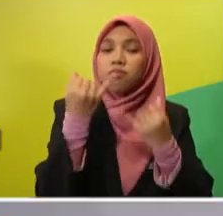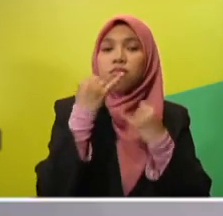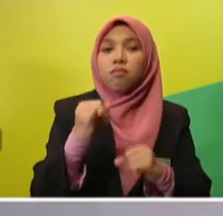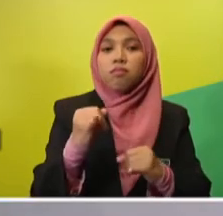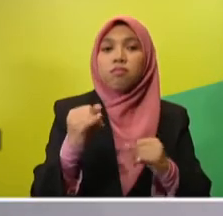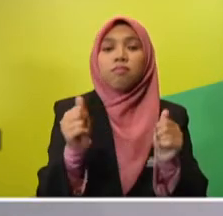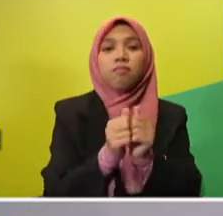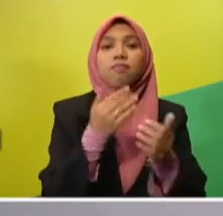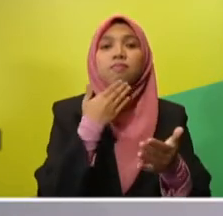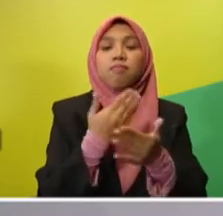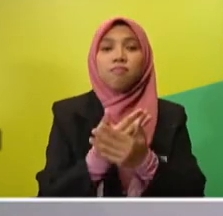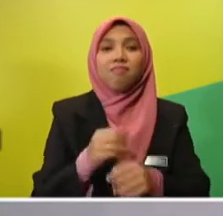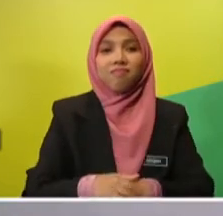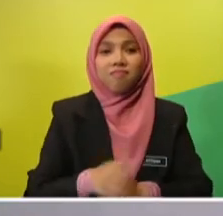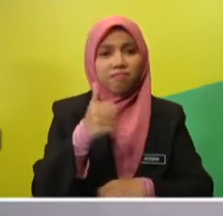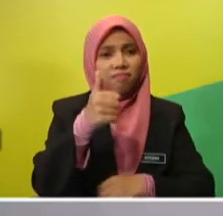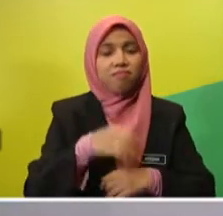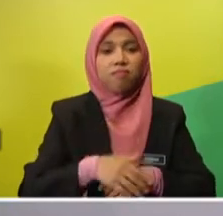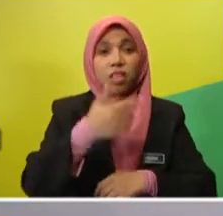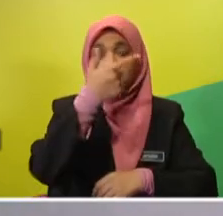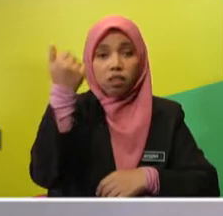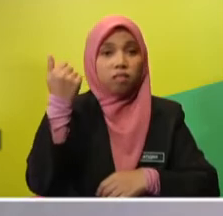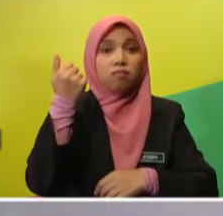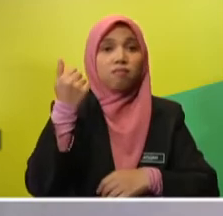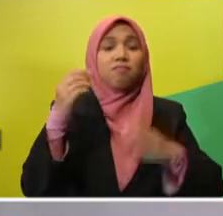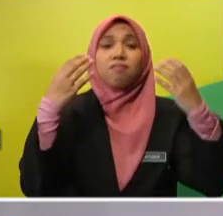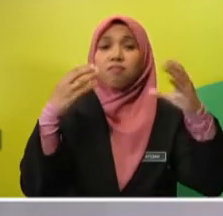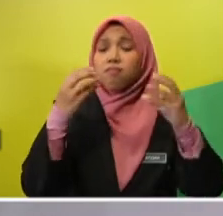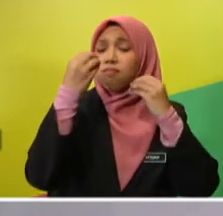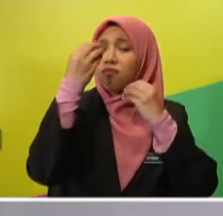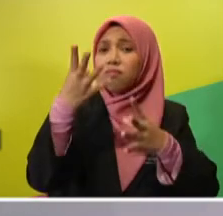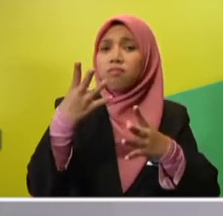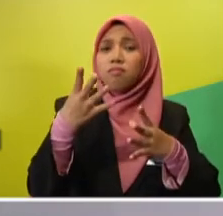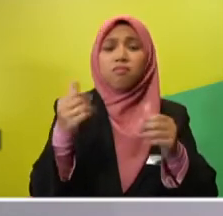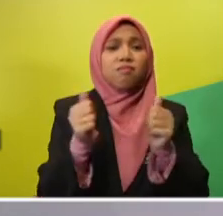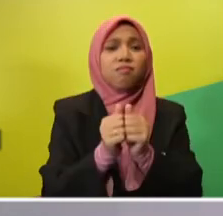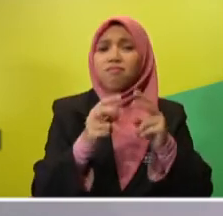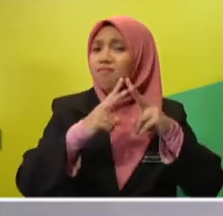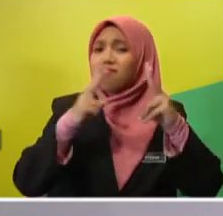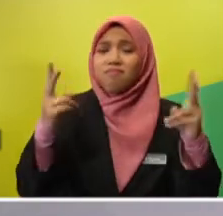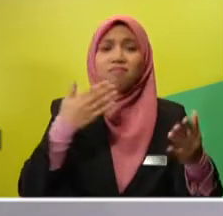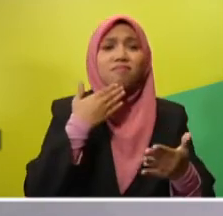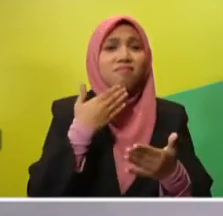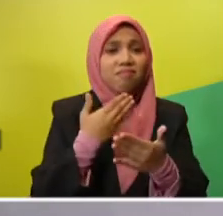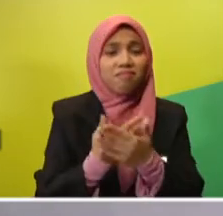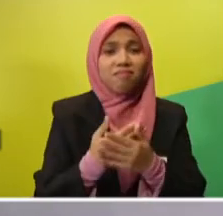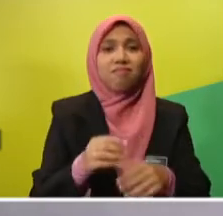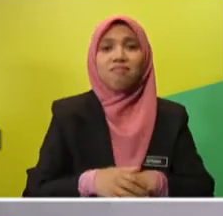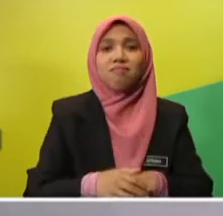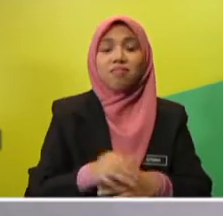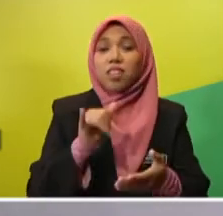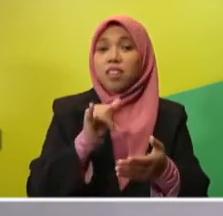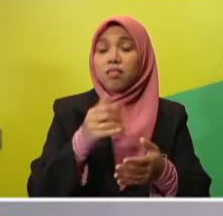Sebab saya pun mendapat pemahaman daripada cikgu berdua dengan sangat baik hari ini. Sebab itulah mudah untuk saya